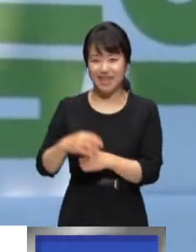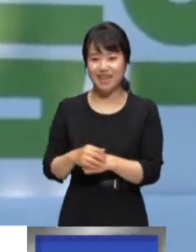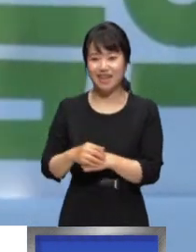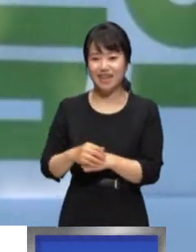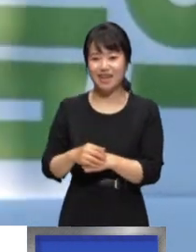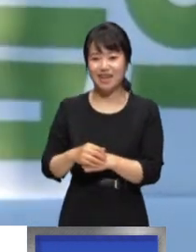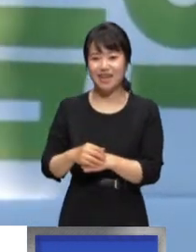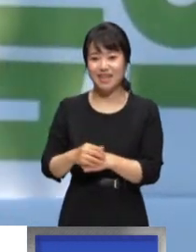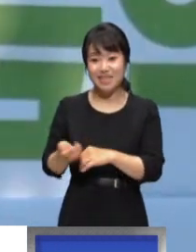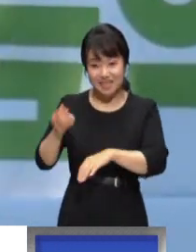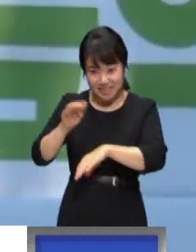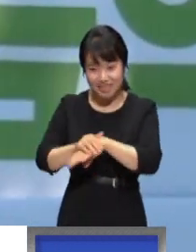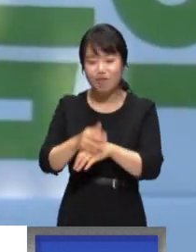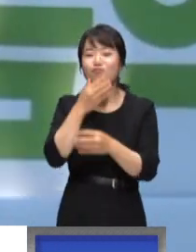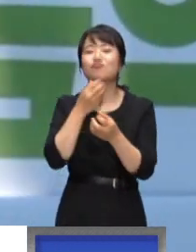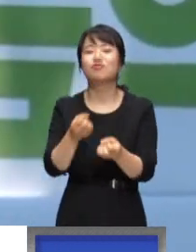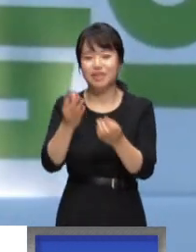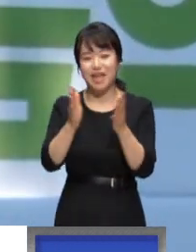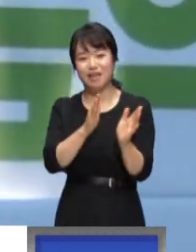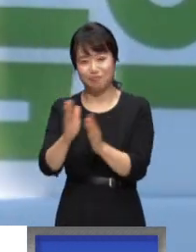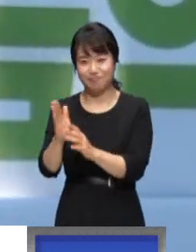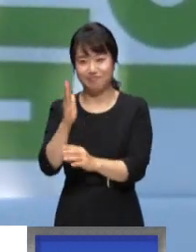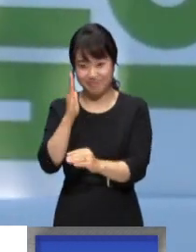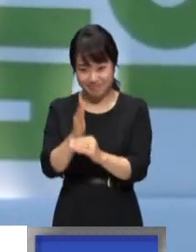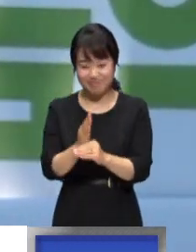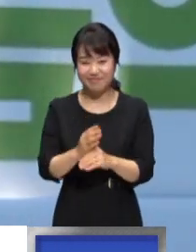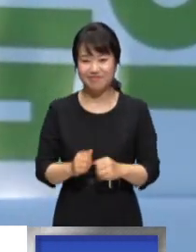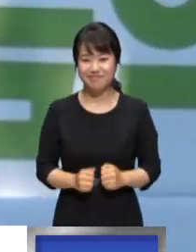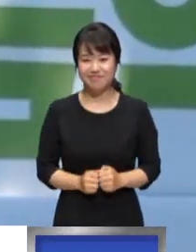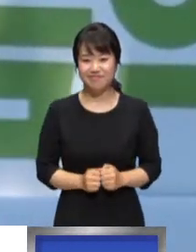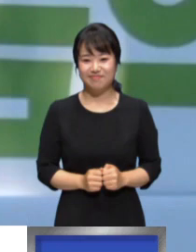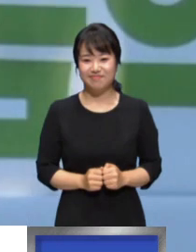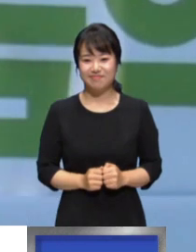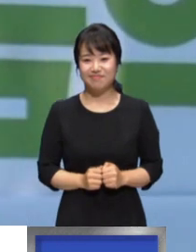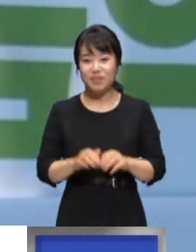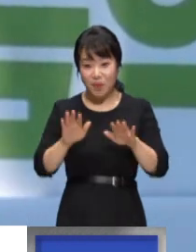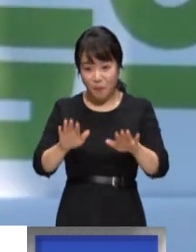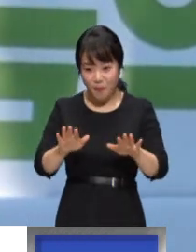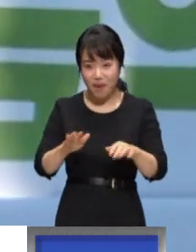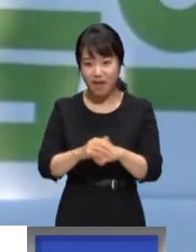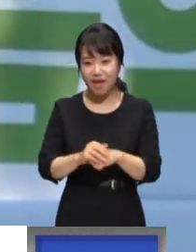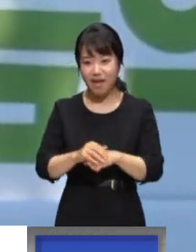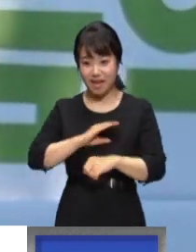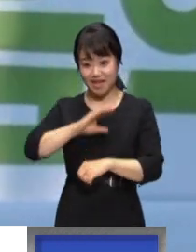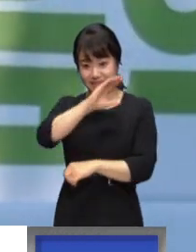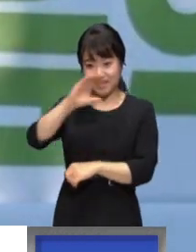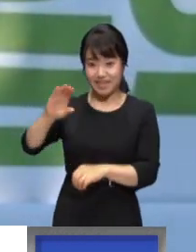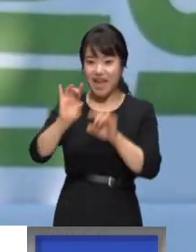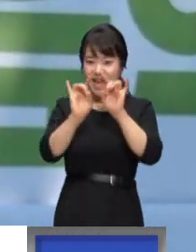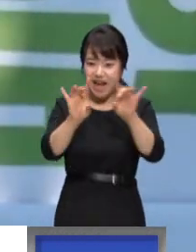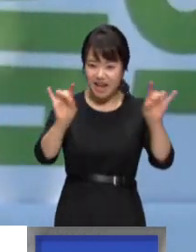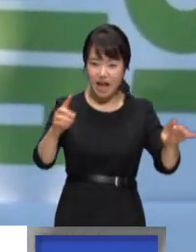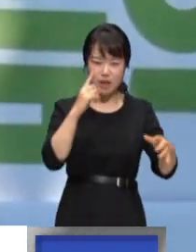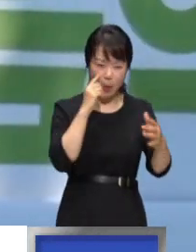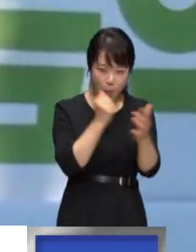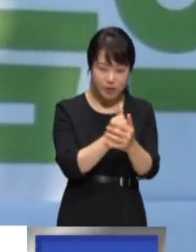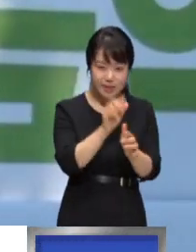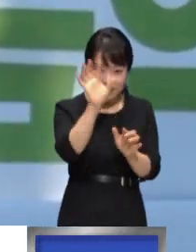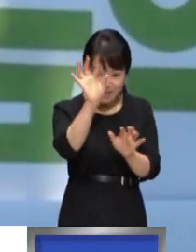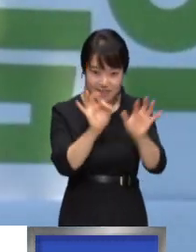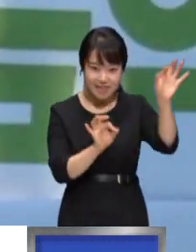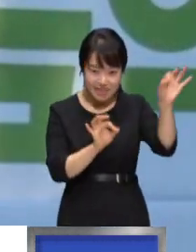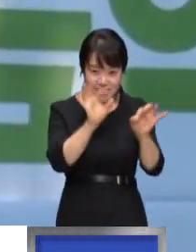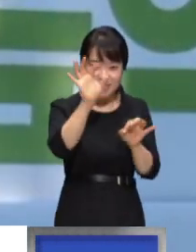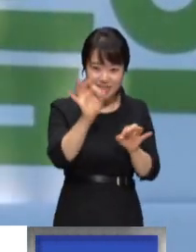시민의 힘으로 만들어내는 이런 축제를 해보고 있거든요. 그래서 올해 컨셉은 각 지역에 특색 있는 곳들을